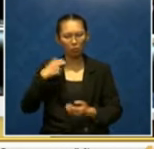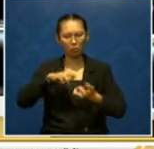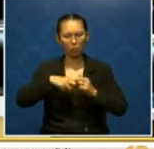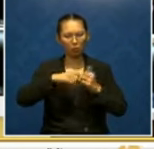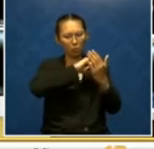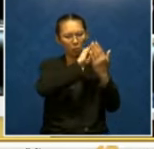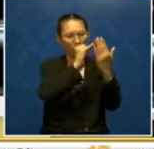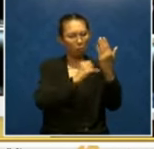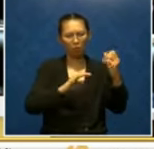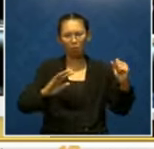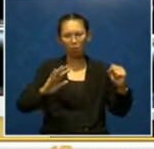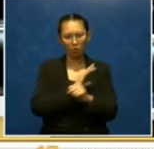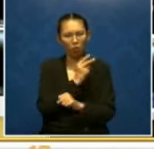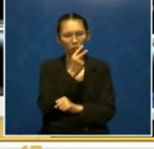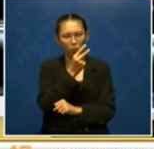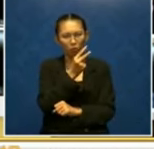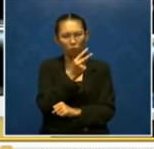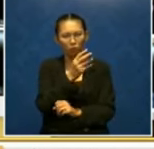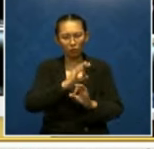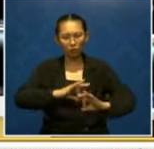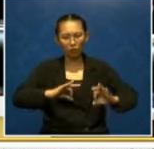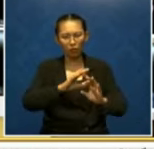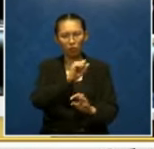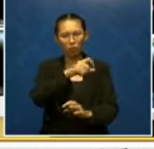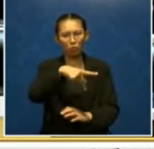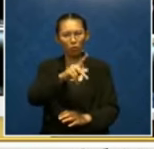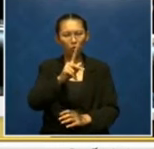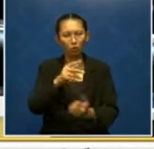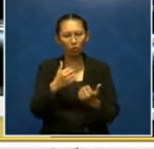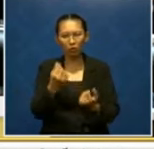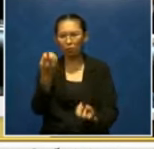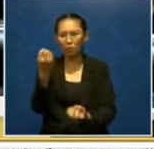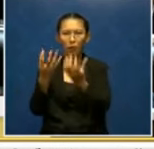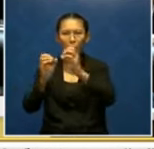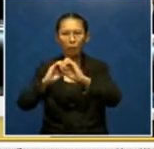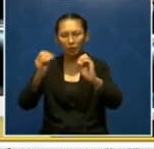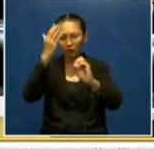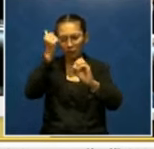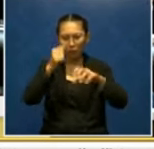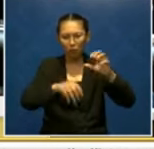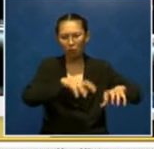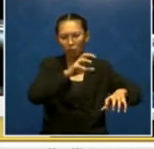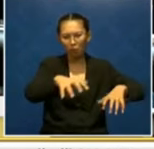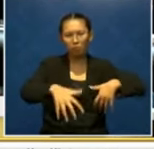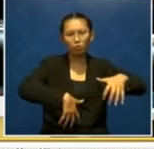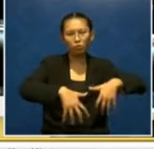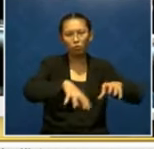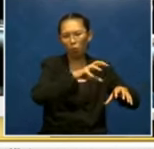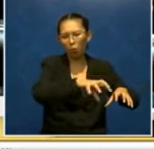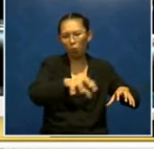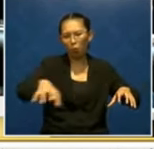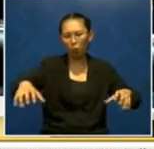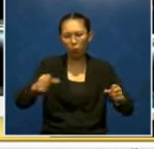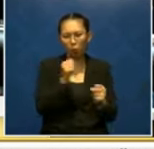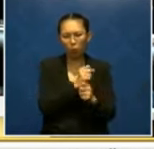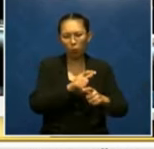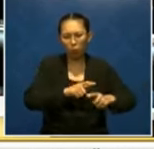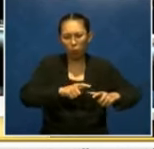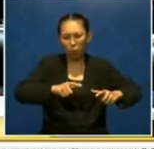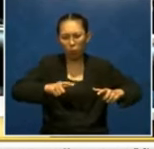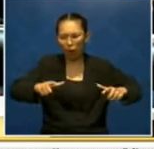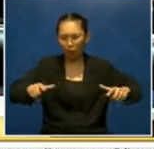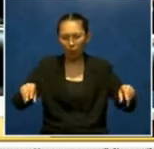สปกบางที่ไม่เหลือเขาสภาพความเป็นป่าแล้วค่ะเพราะความเป็นเมืองความเป็นชุมชนมันได้ขยายและลามมา